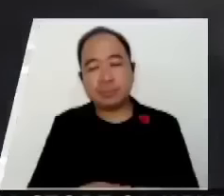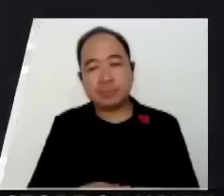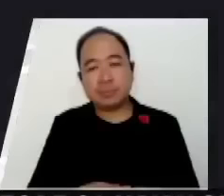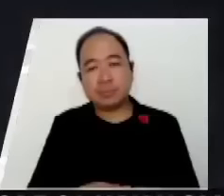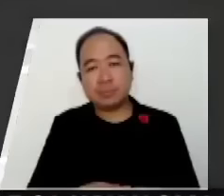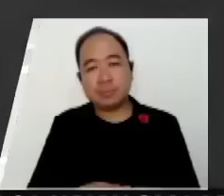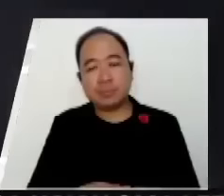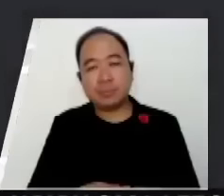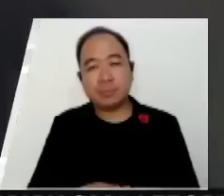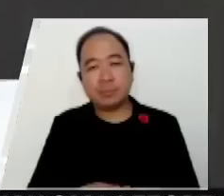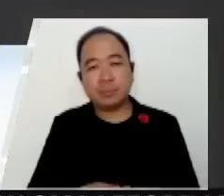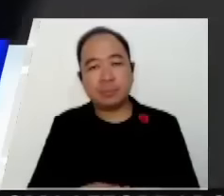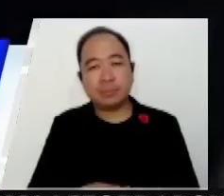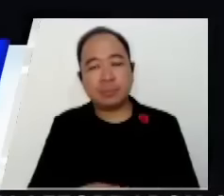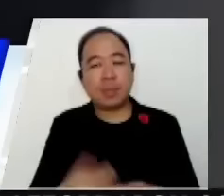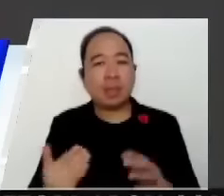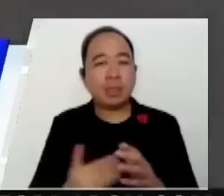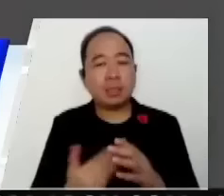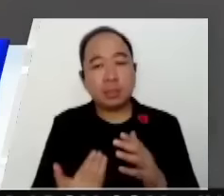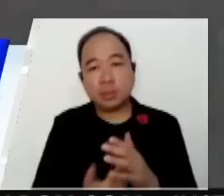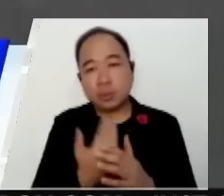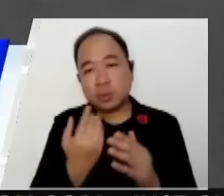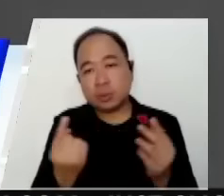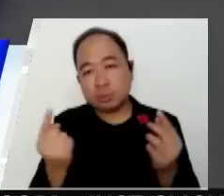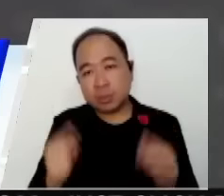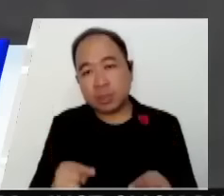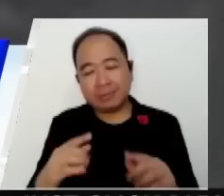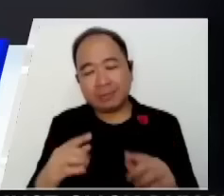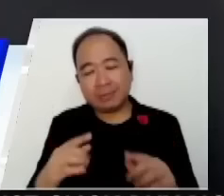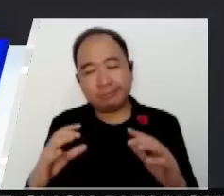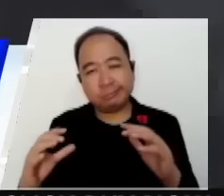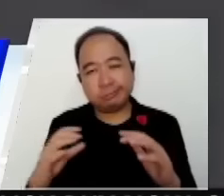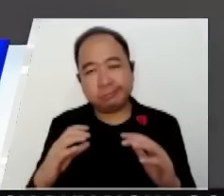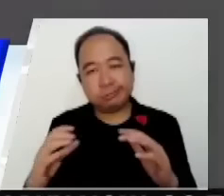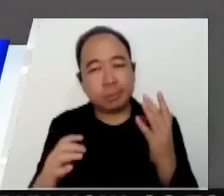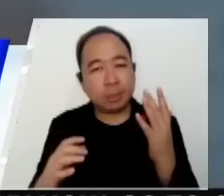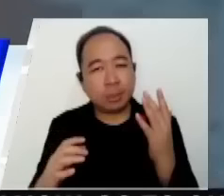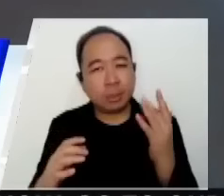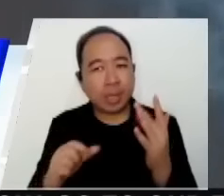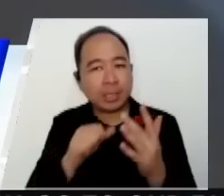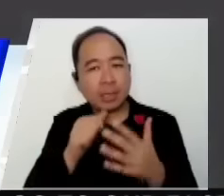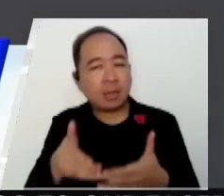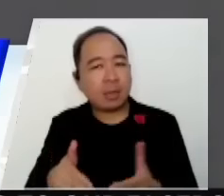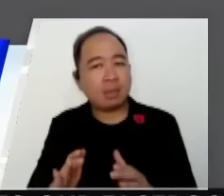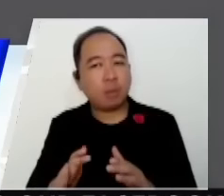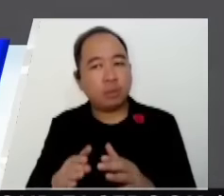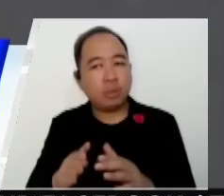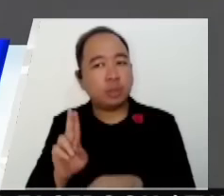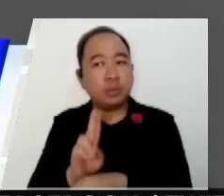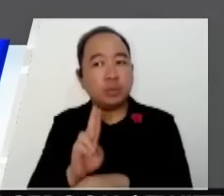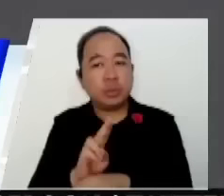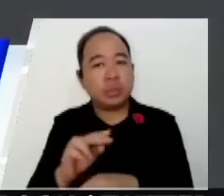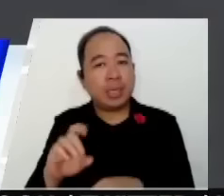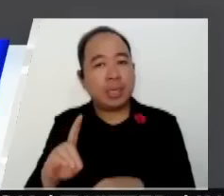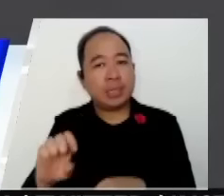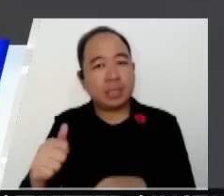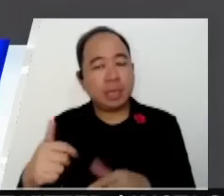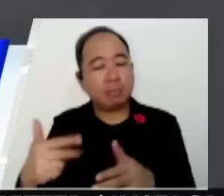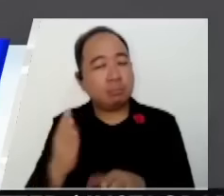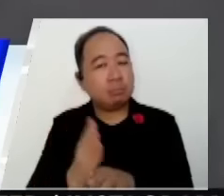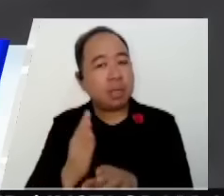Panibagong insidente na naman ito na nagkainitan dahil sa di-autorisadong pagdaan sa EDSA busway na nangyari kahapon. Sa video,